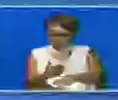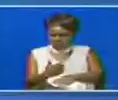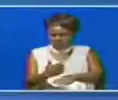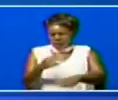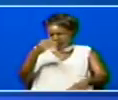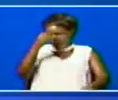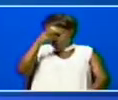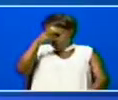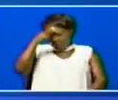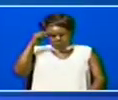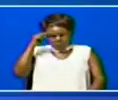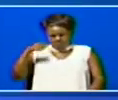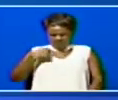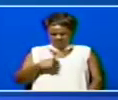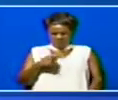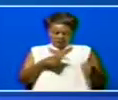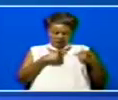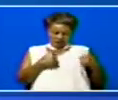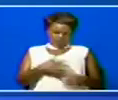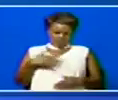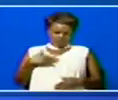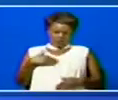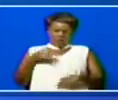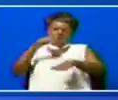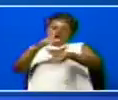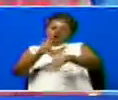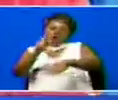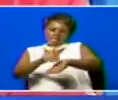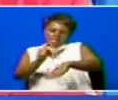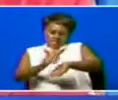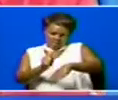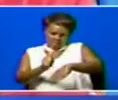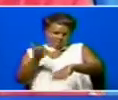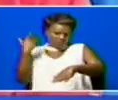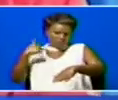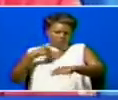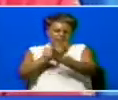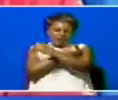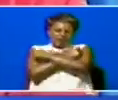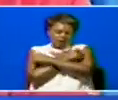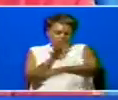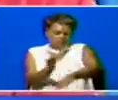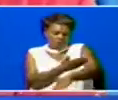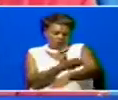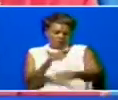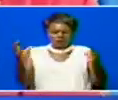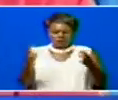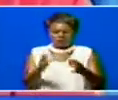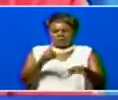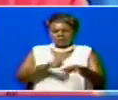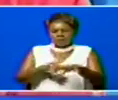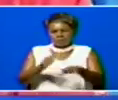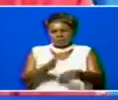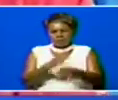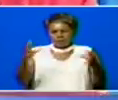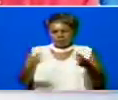sababu nilihisi ya kwamba moyoni mwangu ni wito ambaye niliitwa. Nilikuwa napenda sana kuimba kwaya, then nikiwa kwenye kwaya